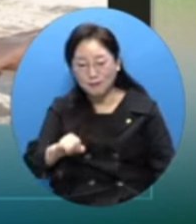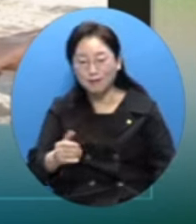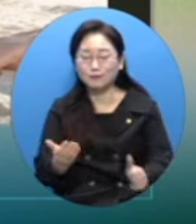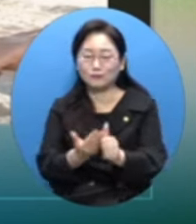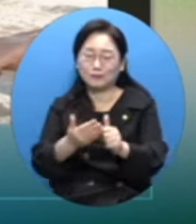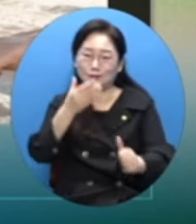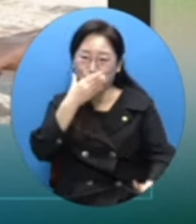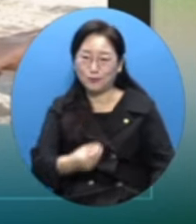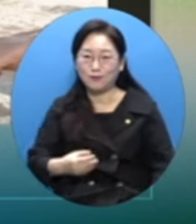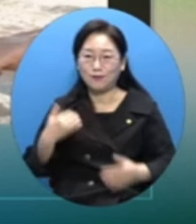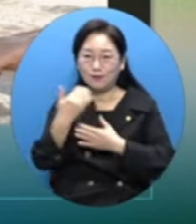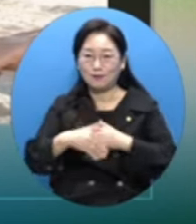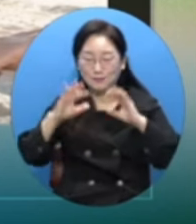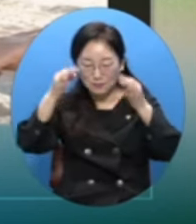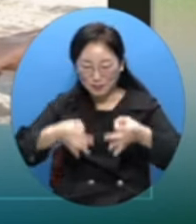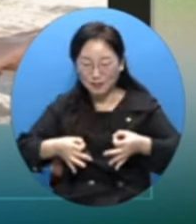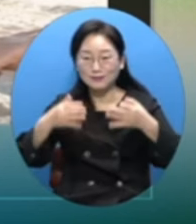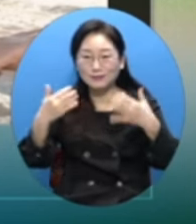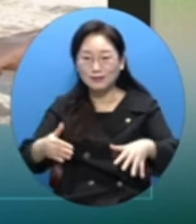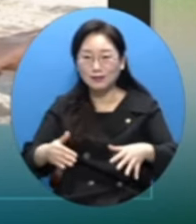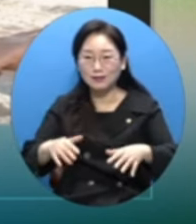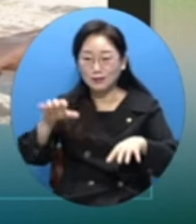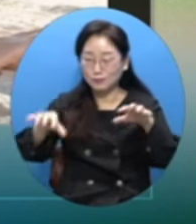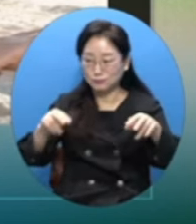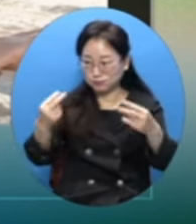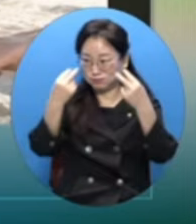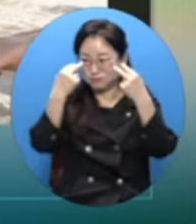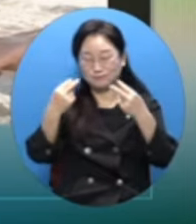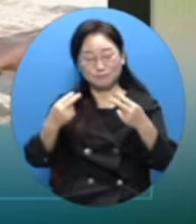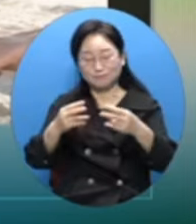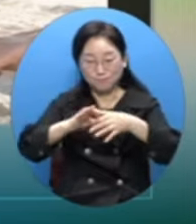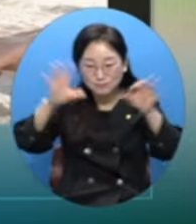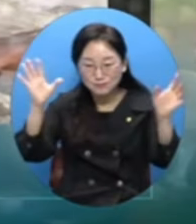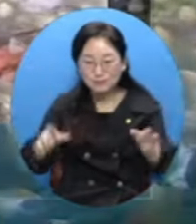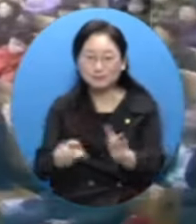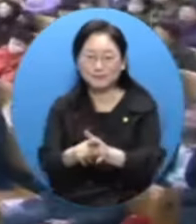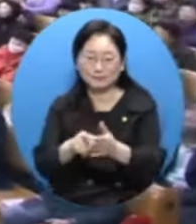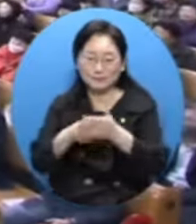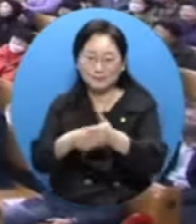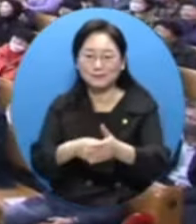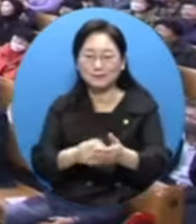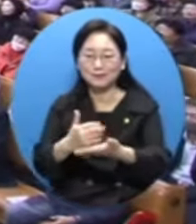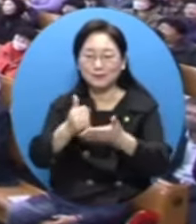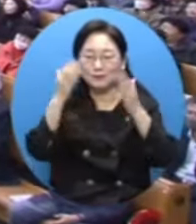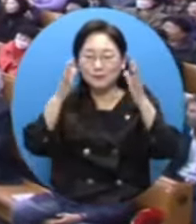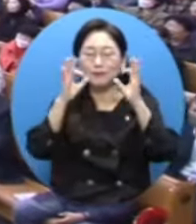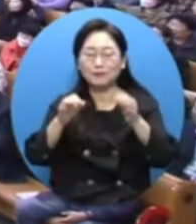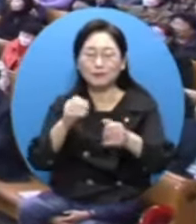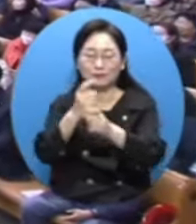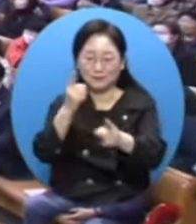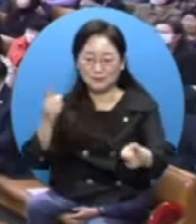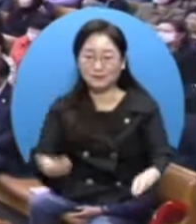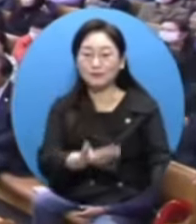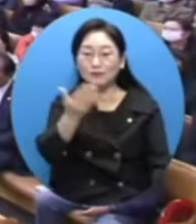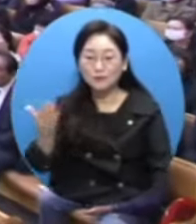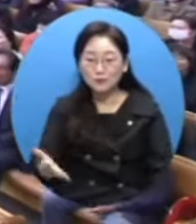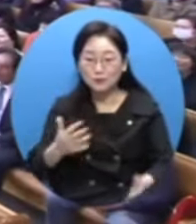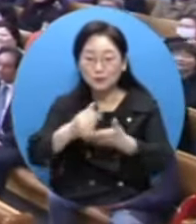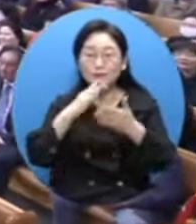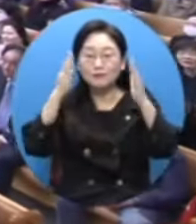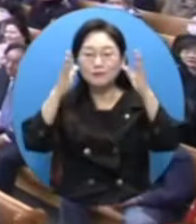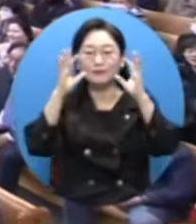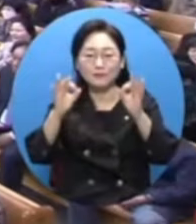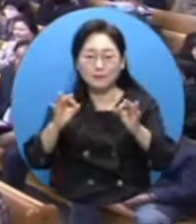자신의 연약함, 또 주의 시선, 이런 걸 다 믿음으로 이겨냈습니다. 주님만 바라보고 승리했습니다. 여러분, 주님만 바라볼